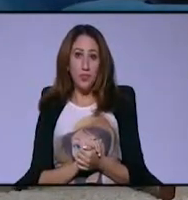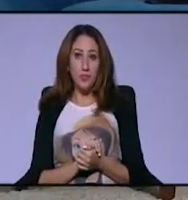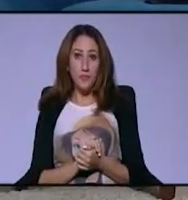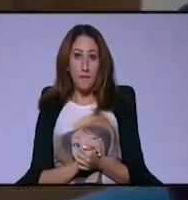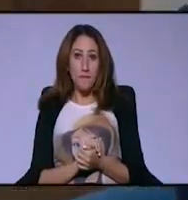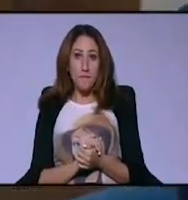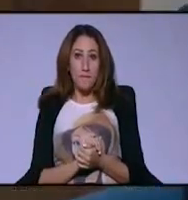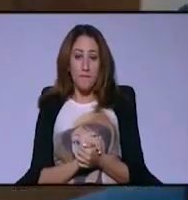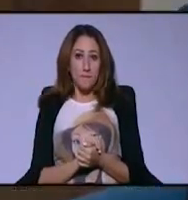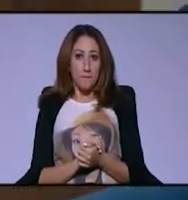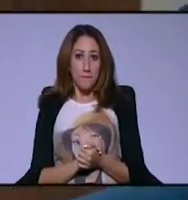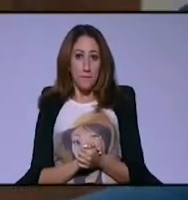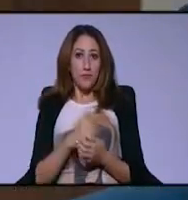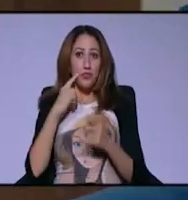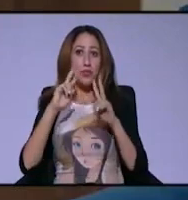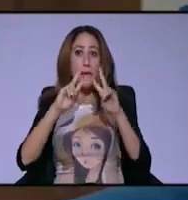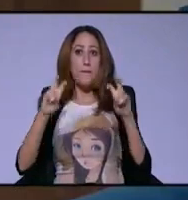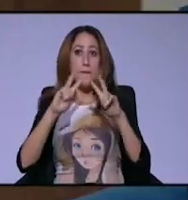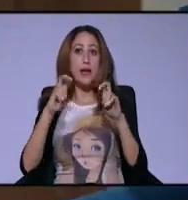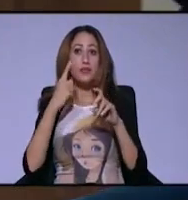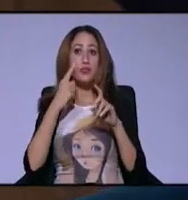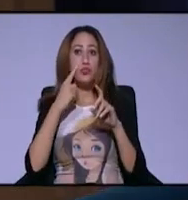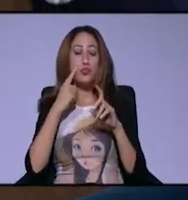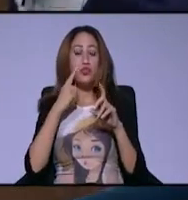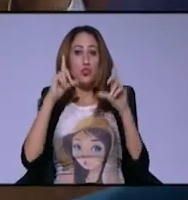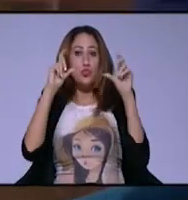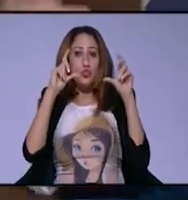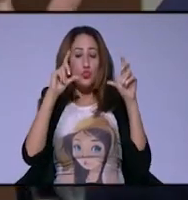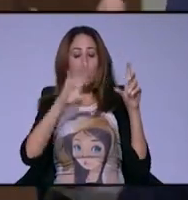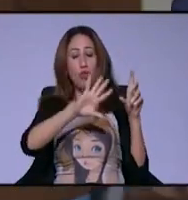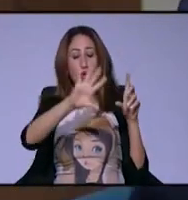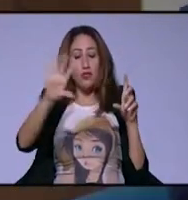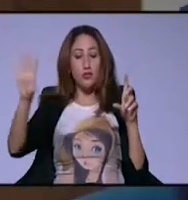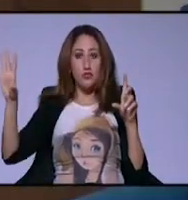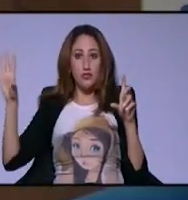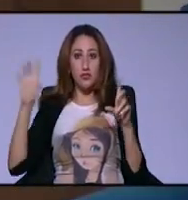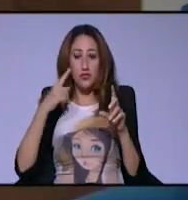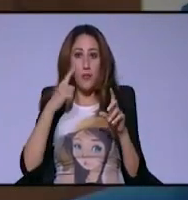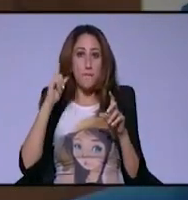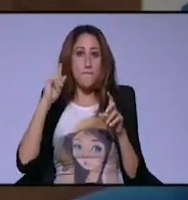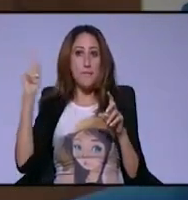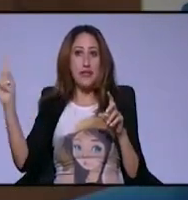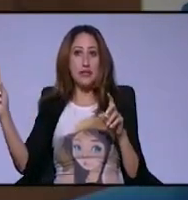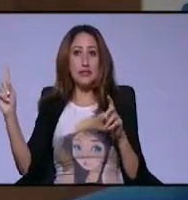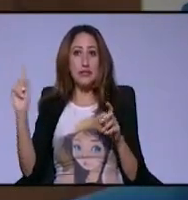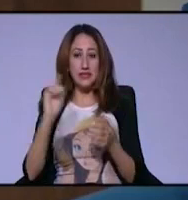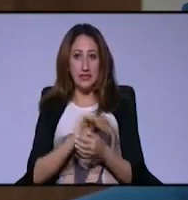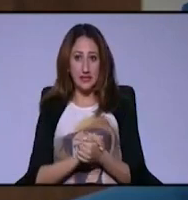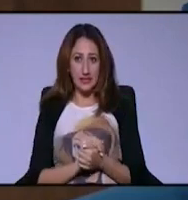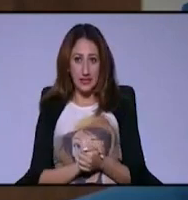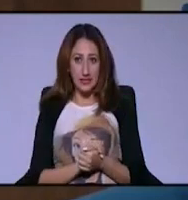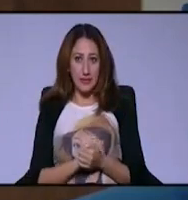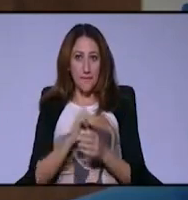وبيبتدي يبحث، وبنشوف بالجرافيك هو نازل في المدينة ويبتدي يعمل